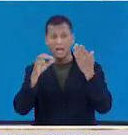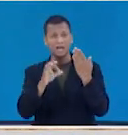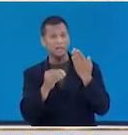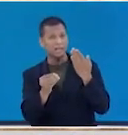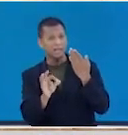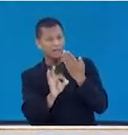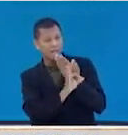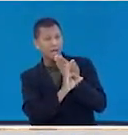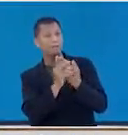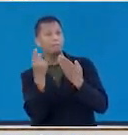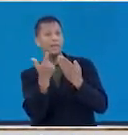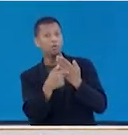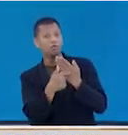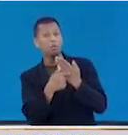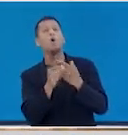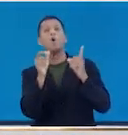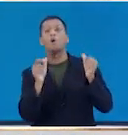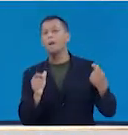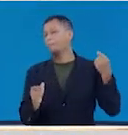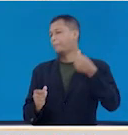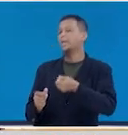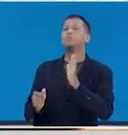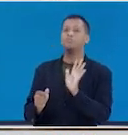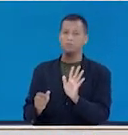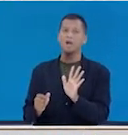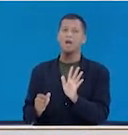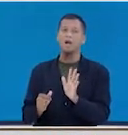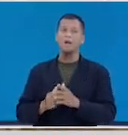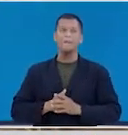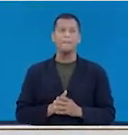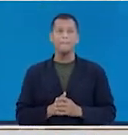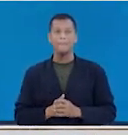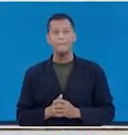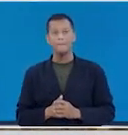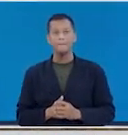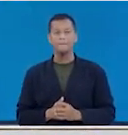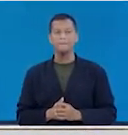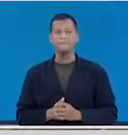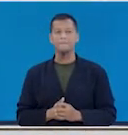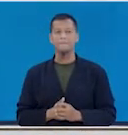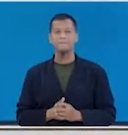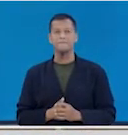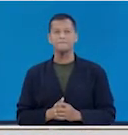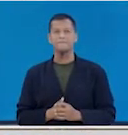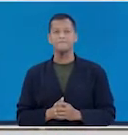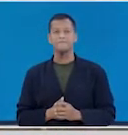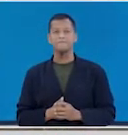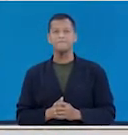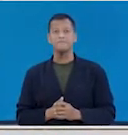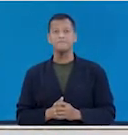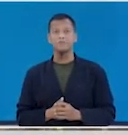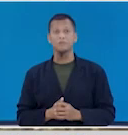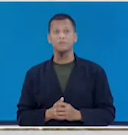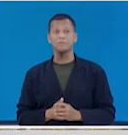pembeli di Pasar Tanah Abang Jakarta Pusat ini. Dan memang pedagang ini melakukan antisipasi agar nantinya hewan ternak yang mereka